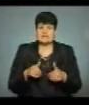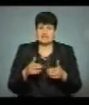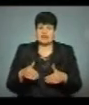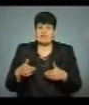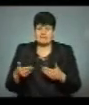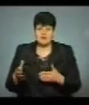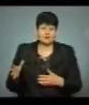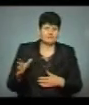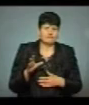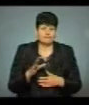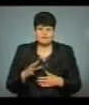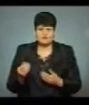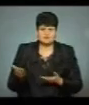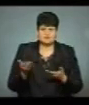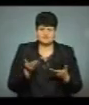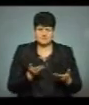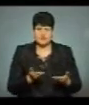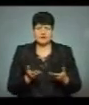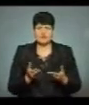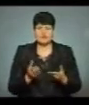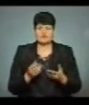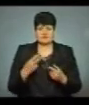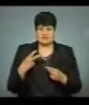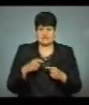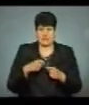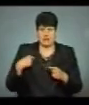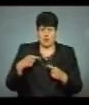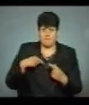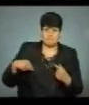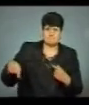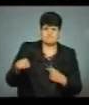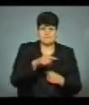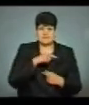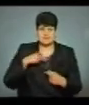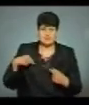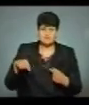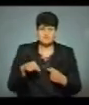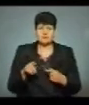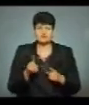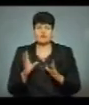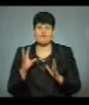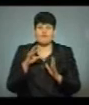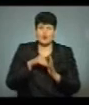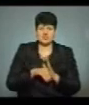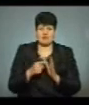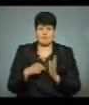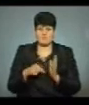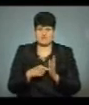усім навколишнім селам в радіусі, умовно кажучи, 20 кілометрів своїм суміжним громадам щодо входження до